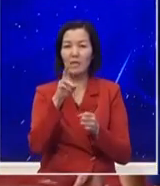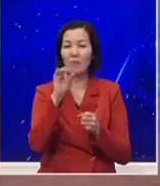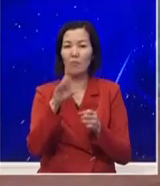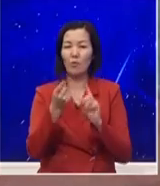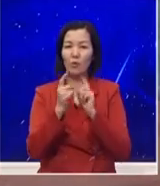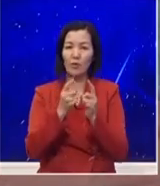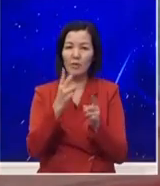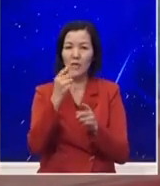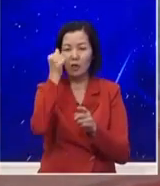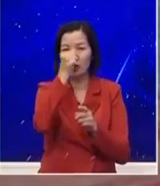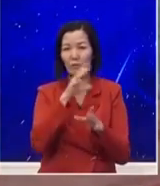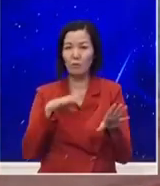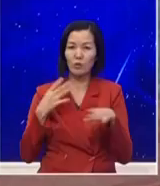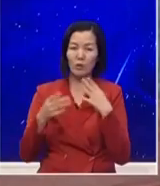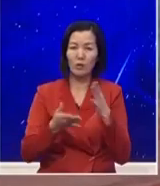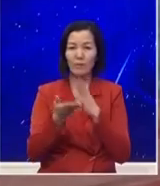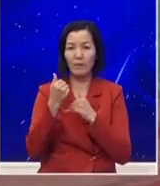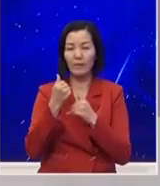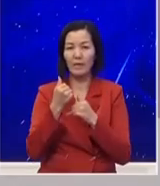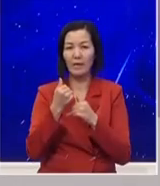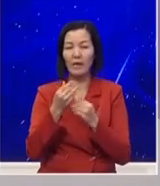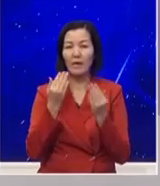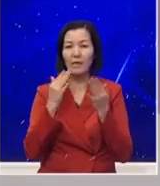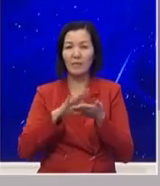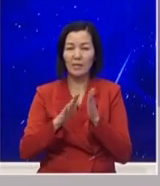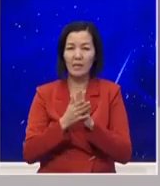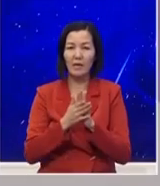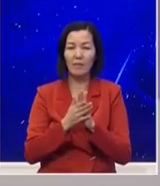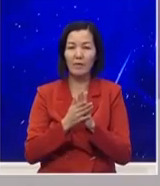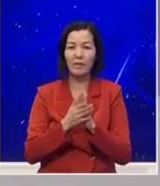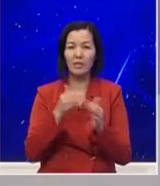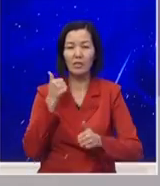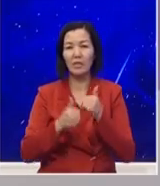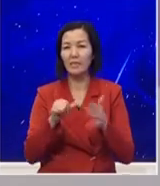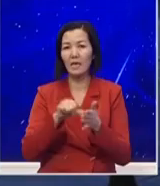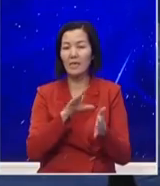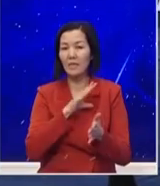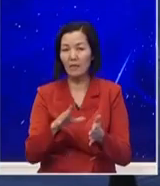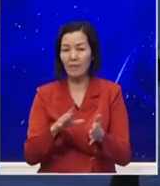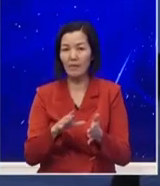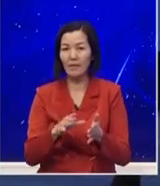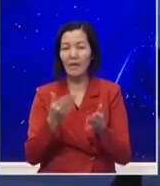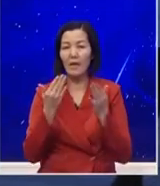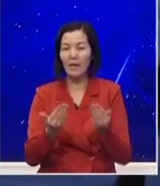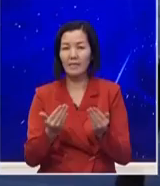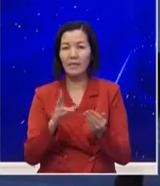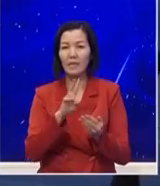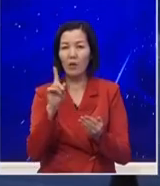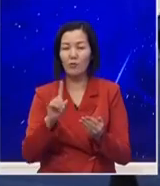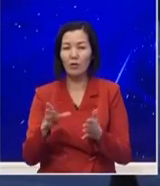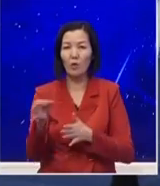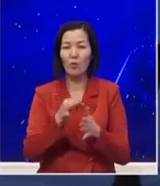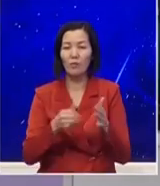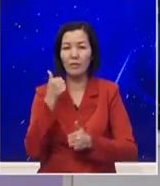2 жылдан бері сергетіп келеді. Былтыр елдегі пандемияға байланысты ешбір жарысқа қатыса алмады. Сондықтан наурыз айында өтетін облыс